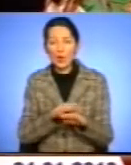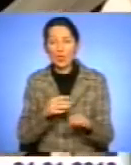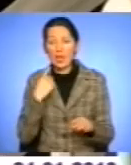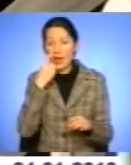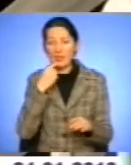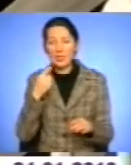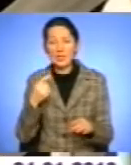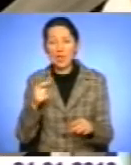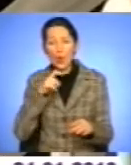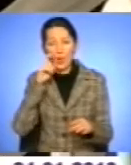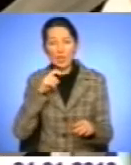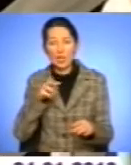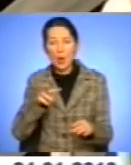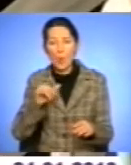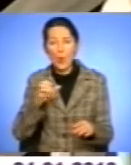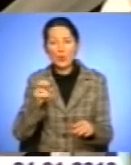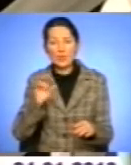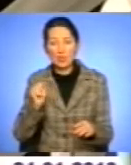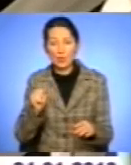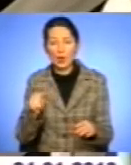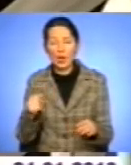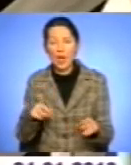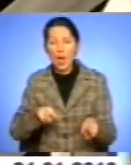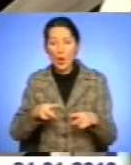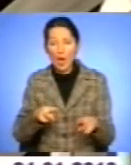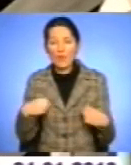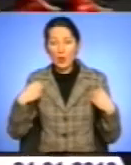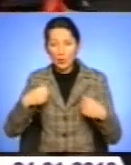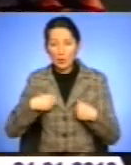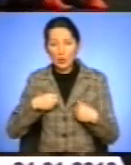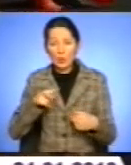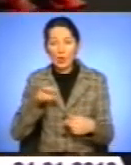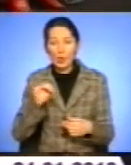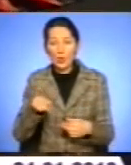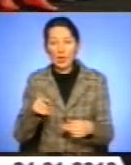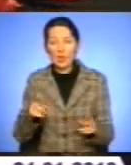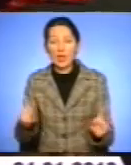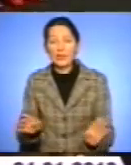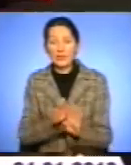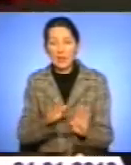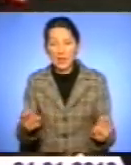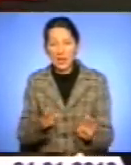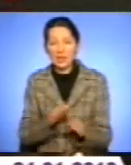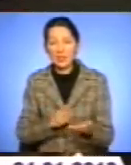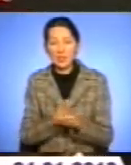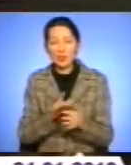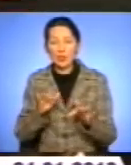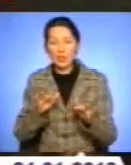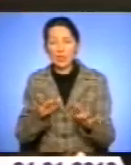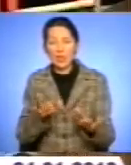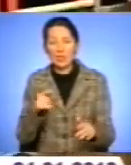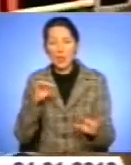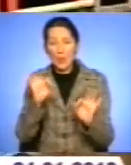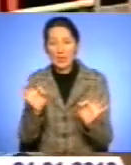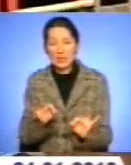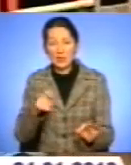сходить зі сцени драматичних театрів нашої країни ось уже кілька століть поспіль, бо завжди залишається актуальною.